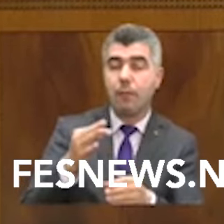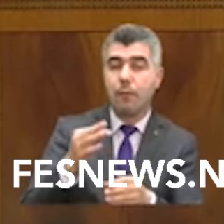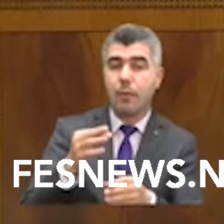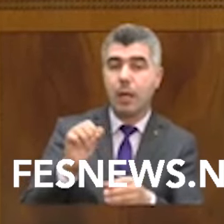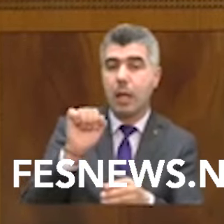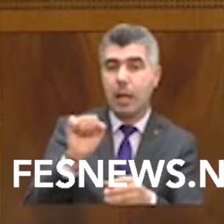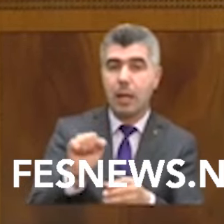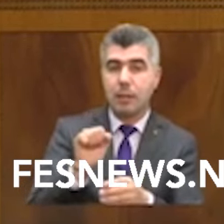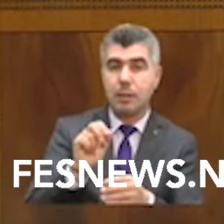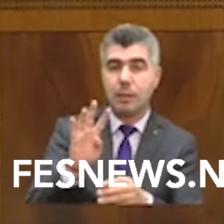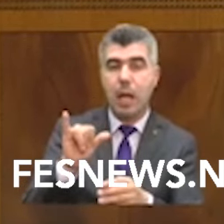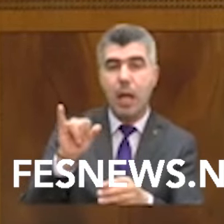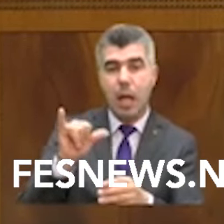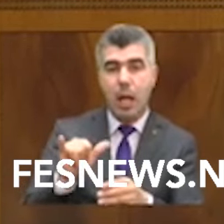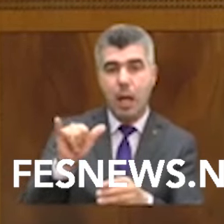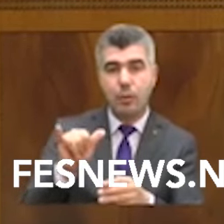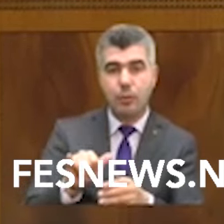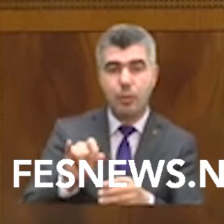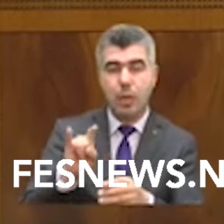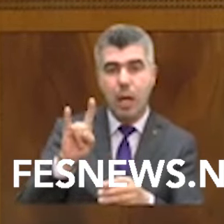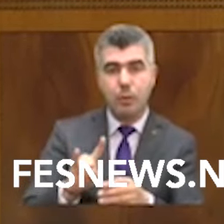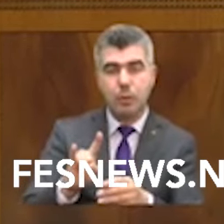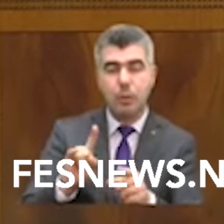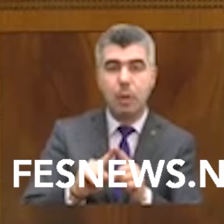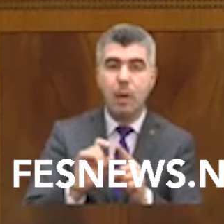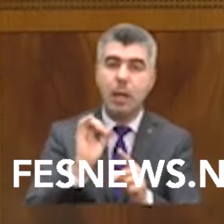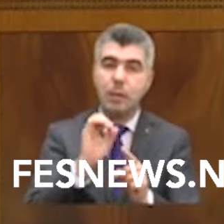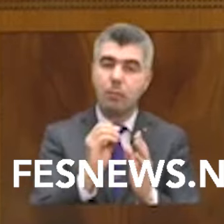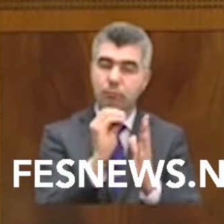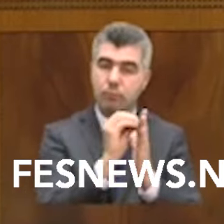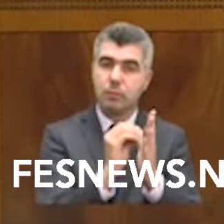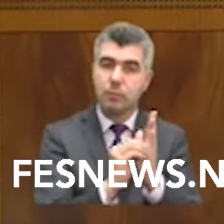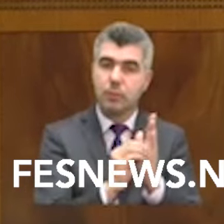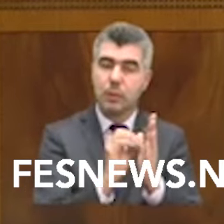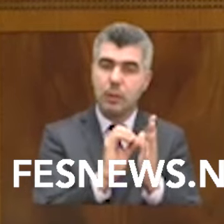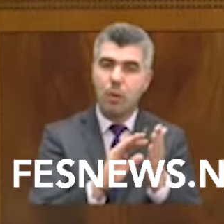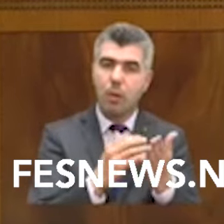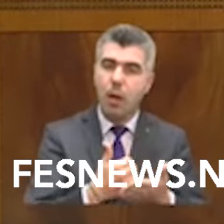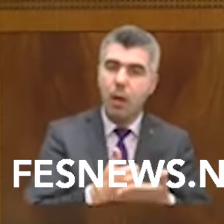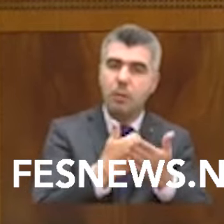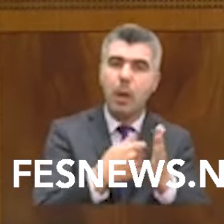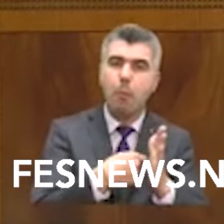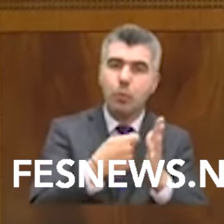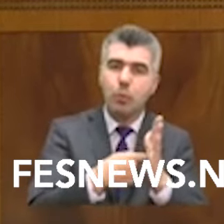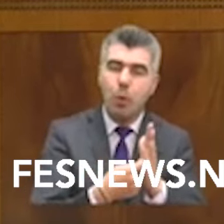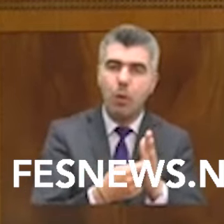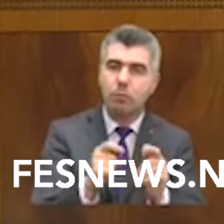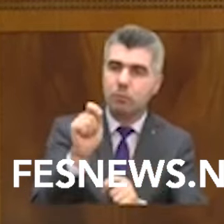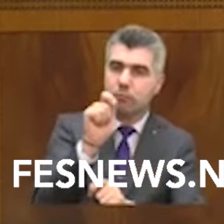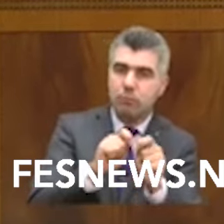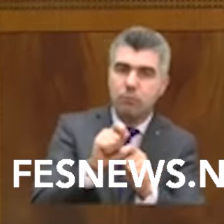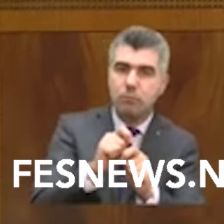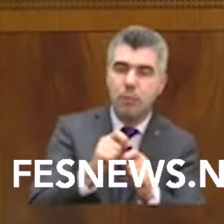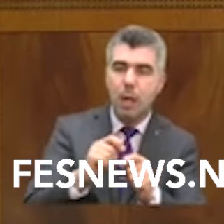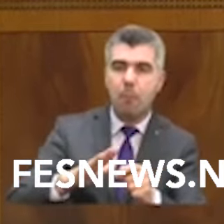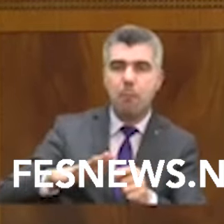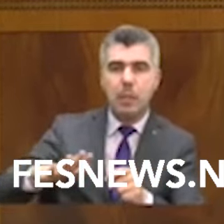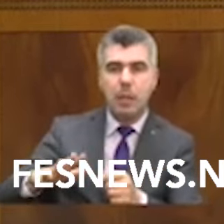دور دعامة ورافعة استعدير أنيفي دلوفي في تمويل المشاريع وتأهيل وتنمية المجالات